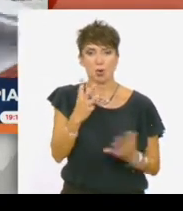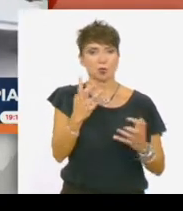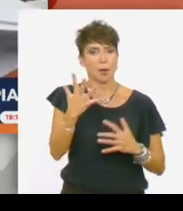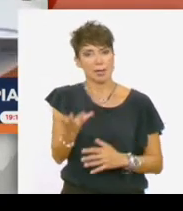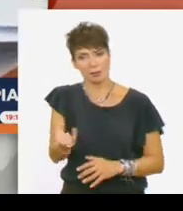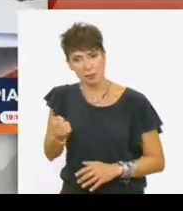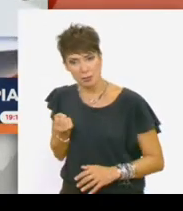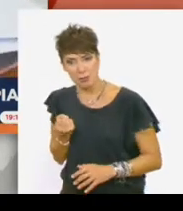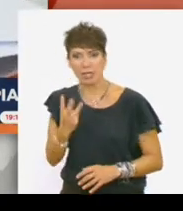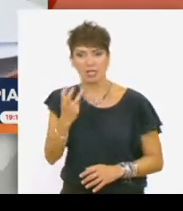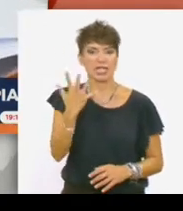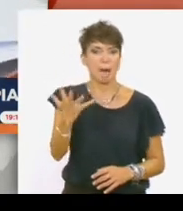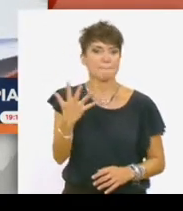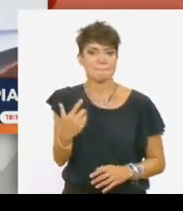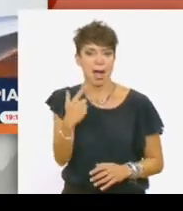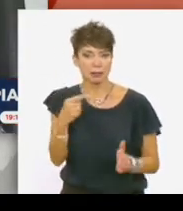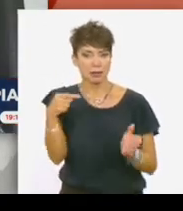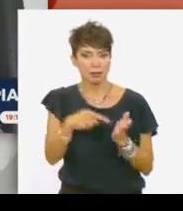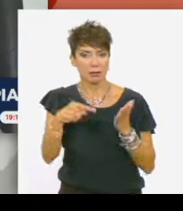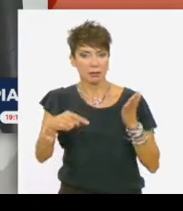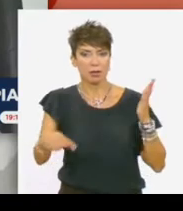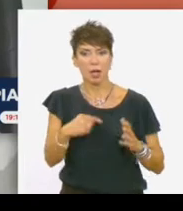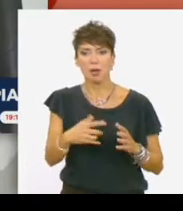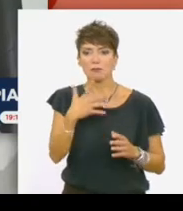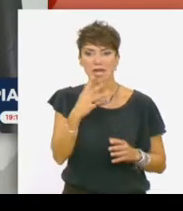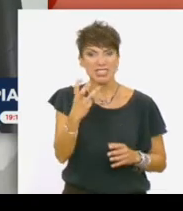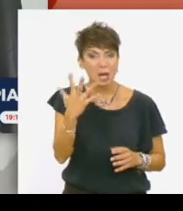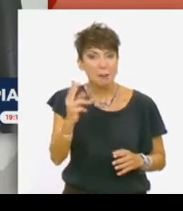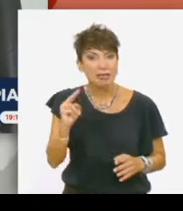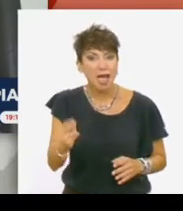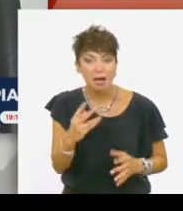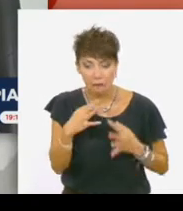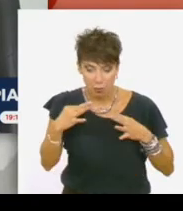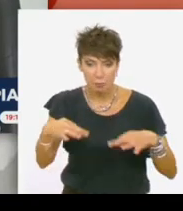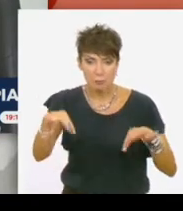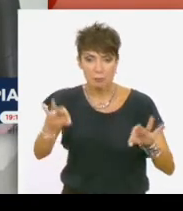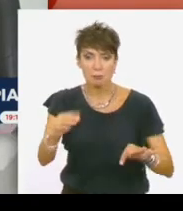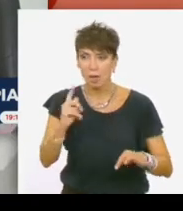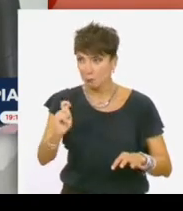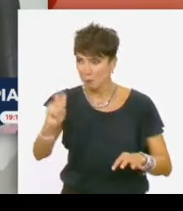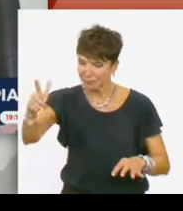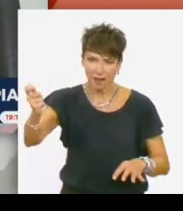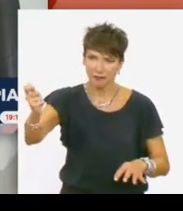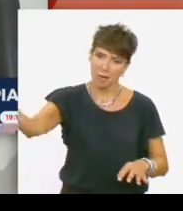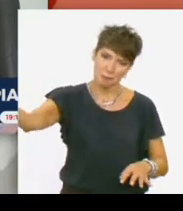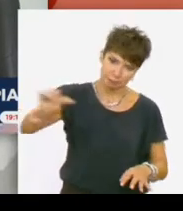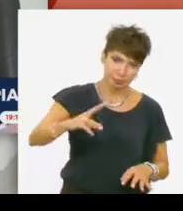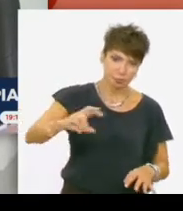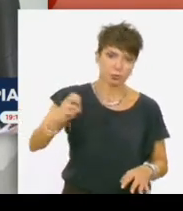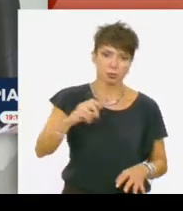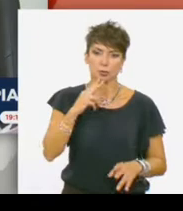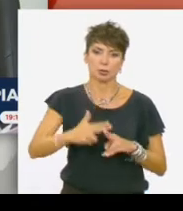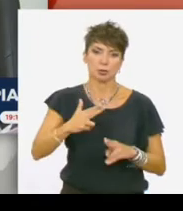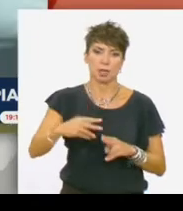85, 35, έστω και για τόσο μικρό ποσό, είναι για αυτούς σημαντικό να το έχουν